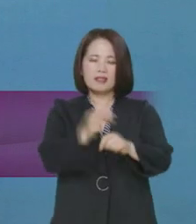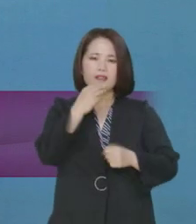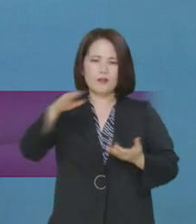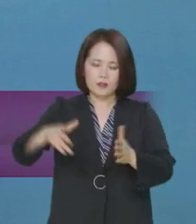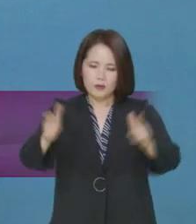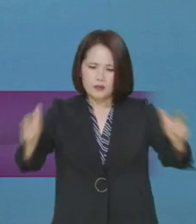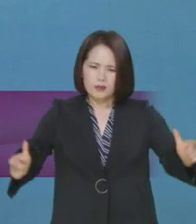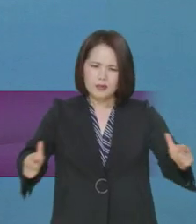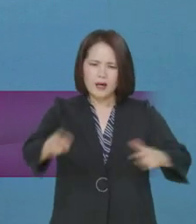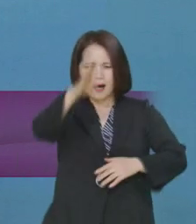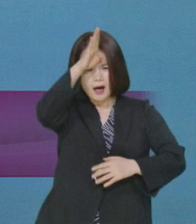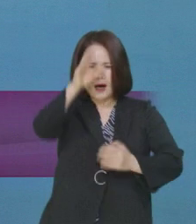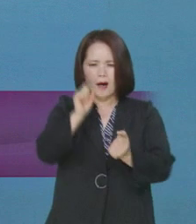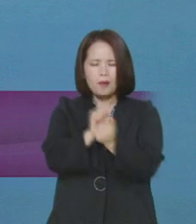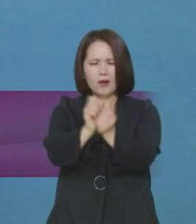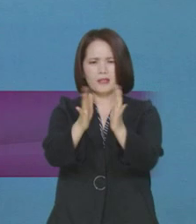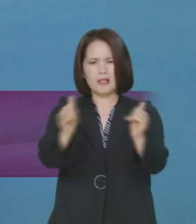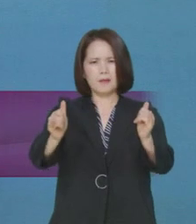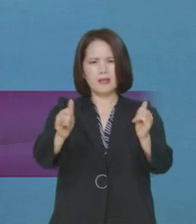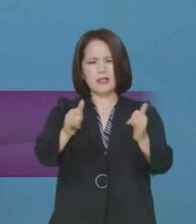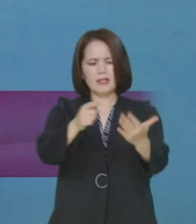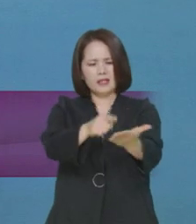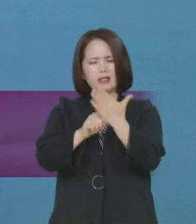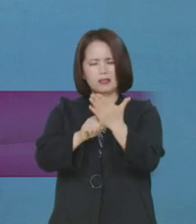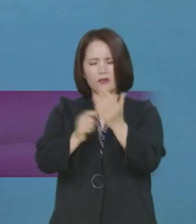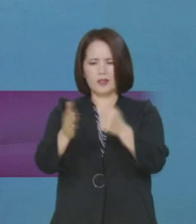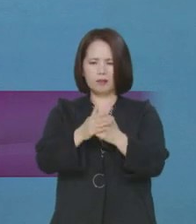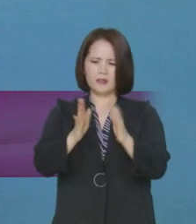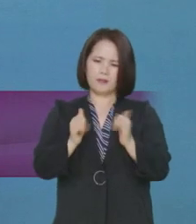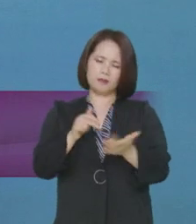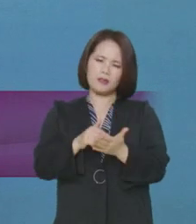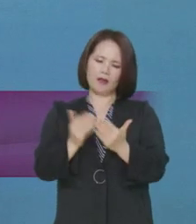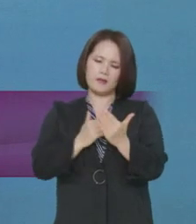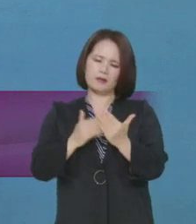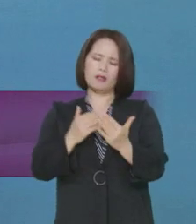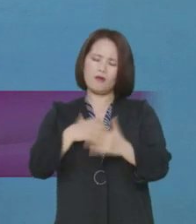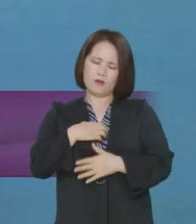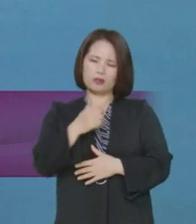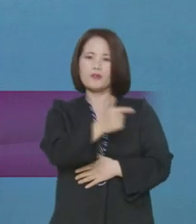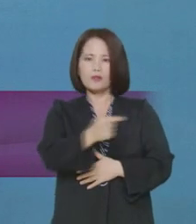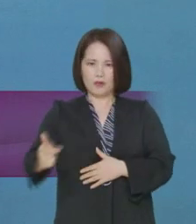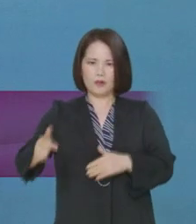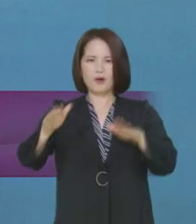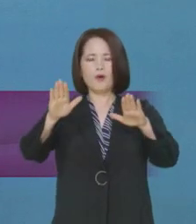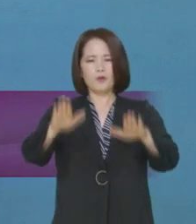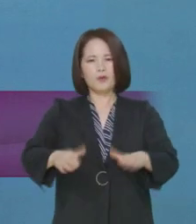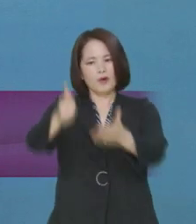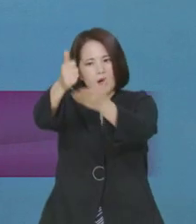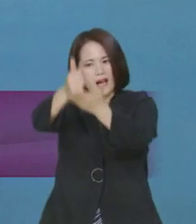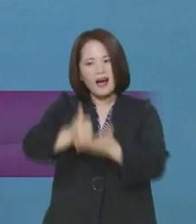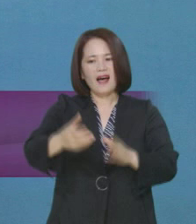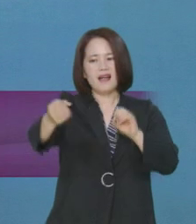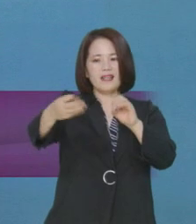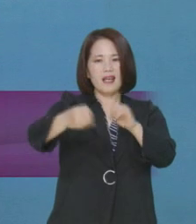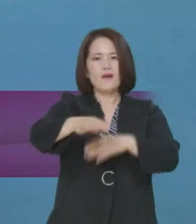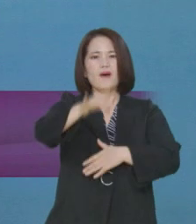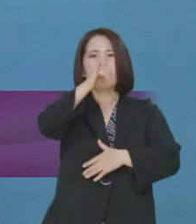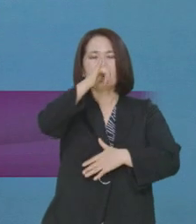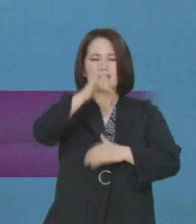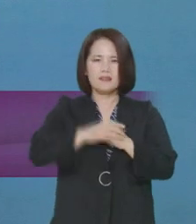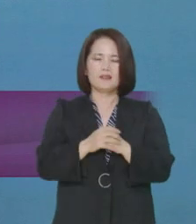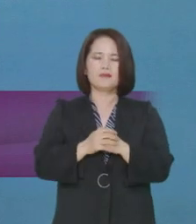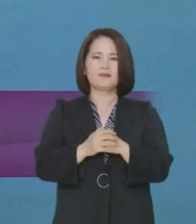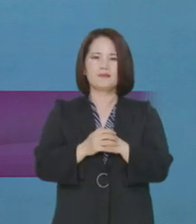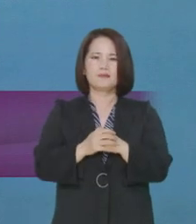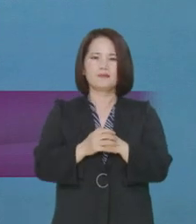확진 환자가 나와 지역사회 불안감은 더 커지고 있는데요 뉴스 분석 에서 자세히 얘기 나눠보겠습니다 경기 언론이 클럽이